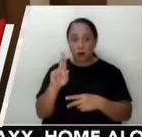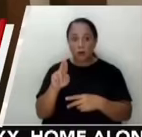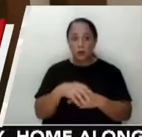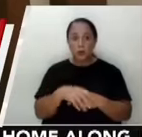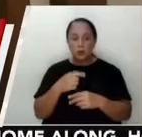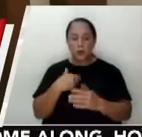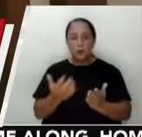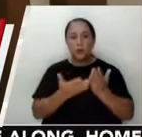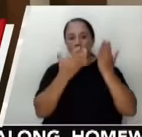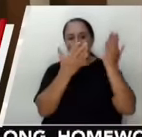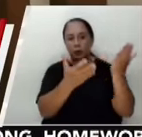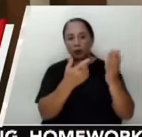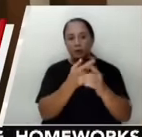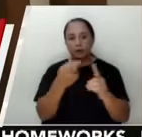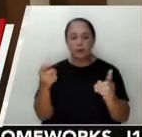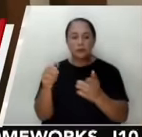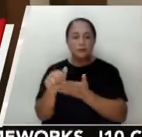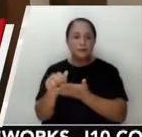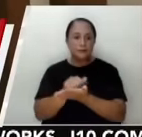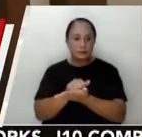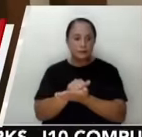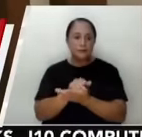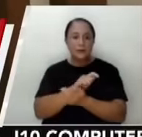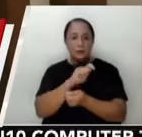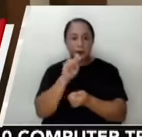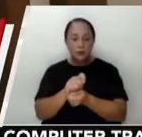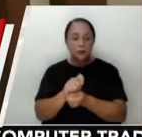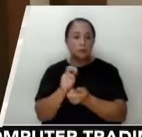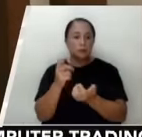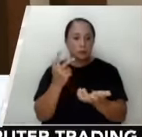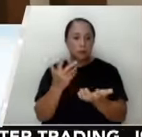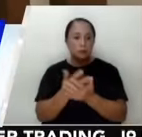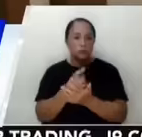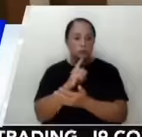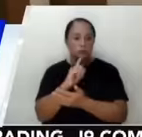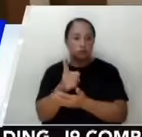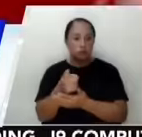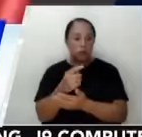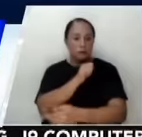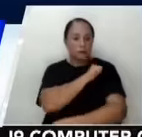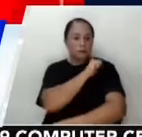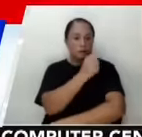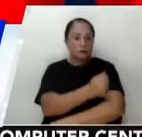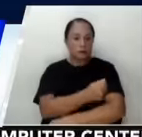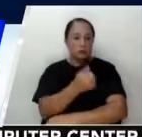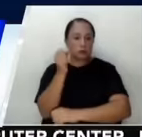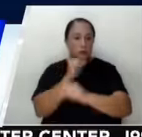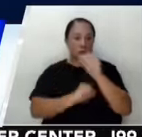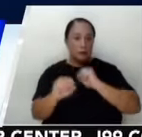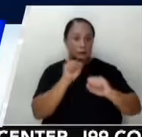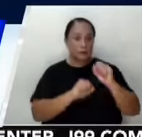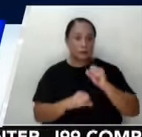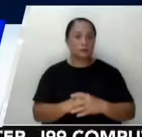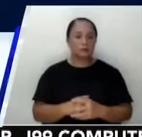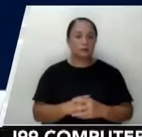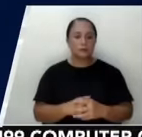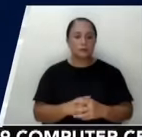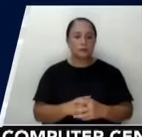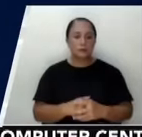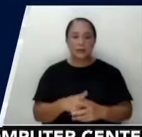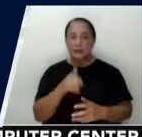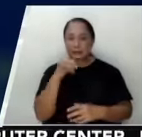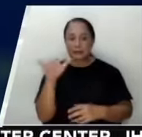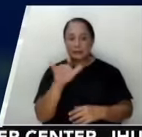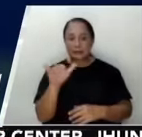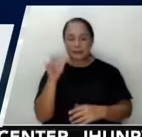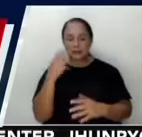from the academic, particularly those who are really authority when it comes to science. Hindi tulad sa mga misyon sa